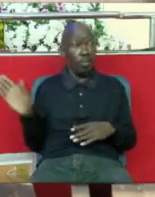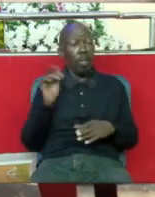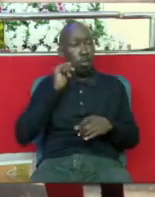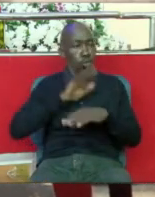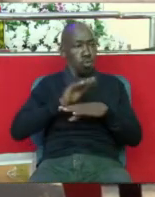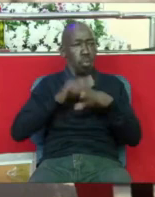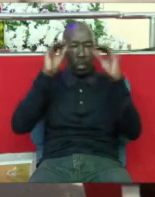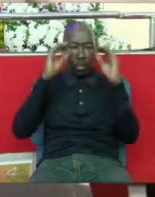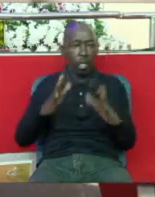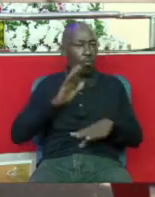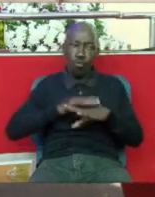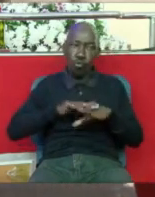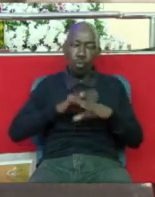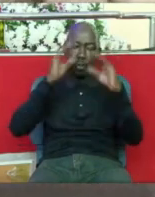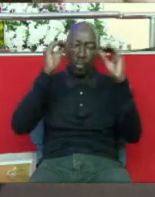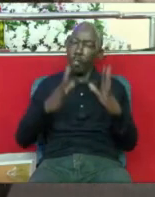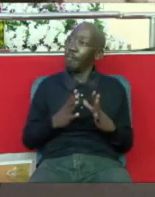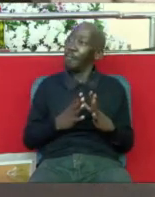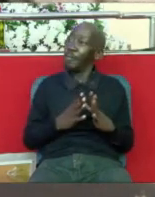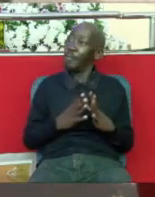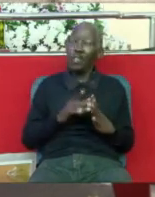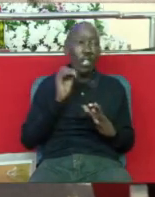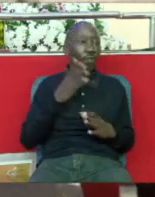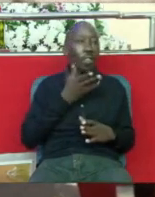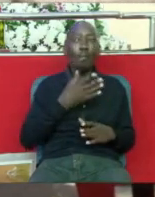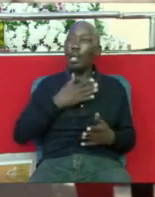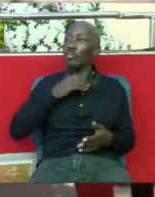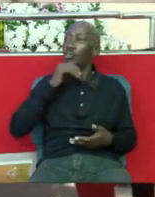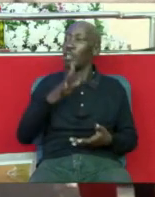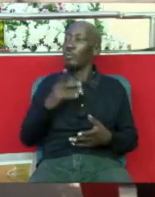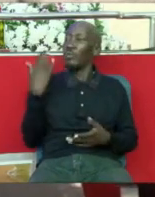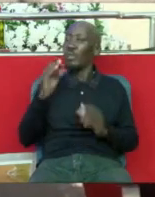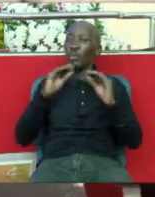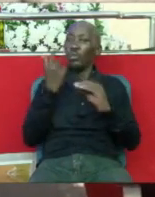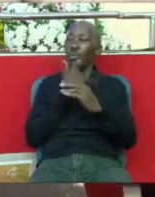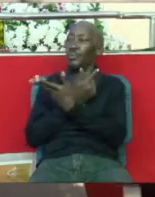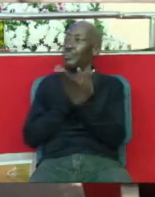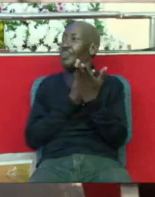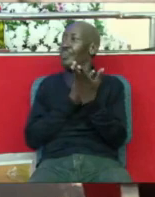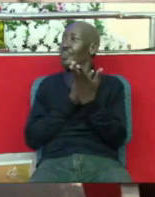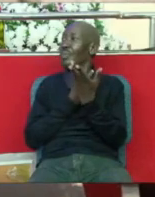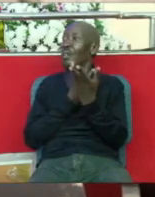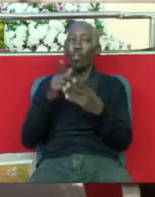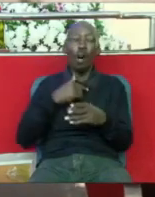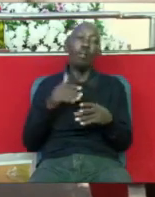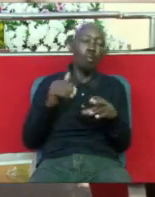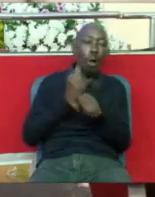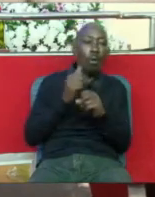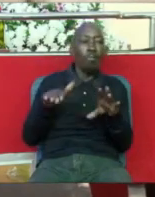mzuri sana. Very good teacher. Mwalimu mzuri sana. If you are here, you are my student. Kama uko hapa na wewe ni mwanafunzi wangu. Or a colleague.